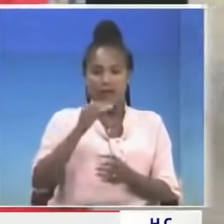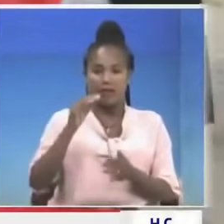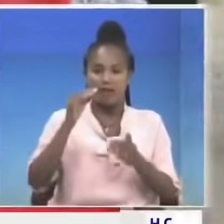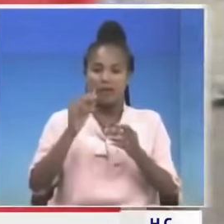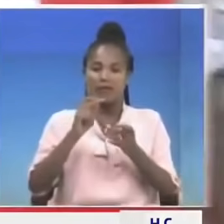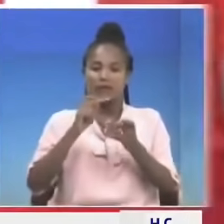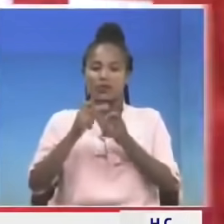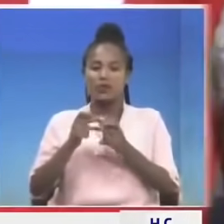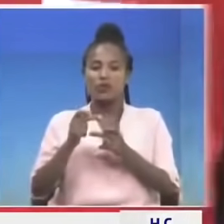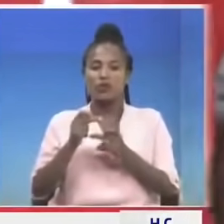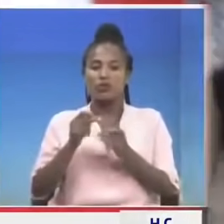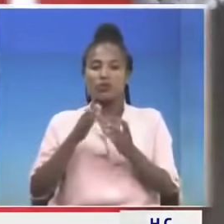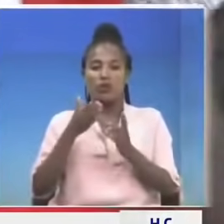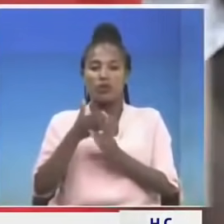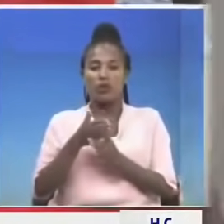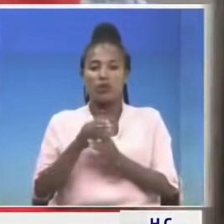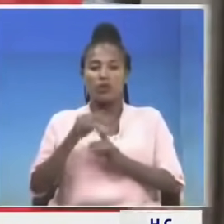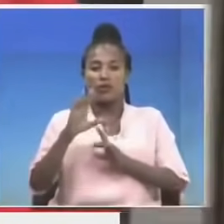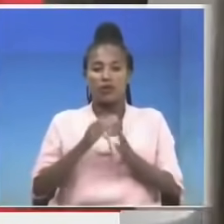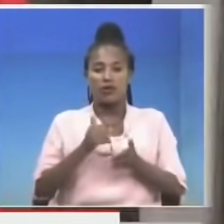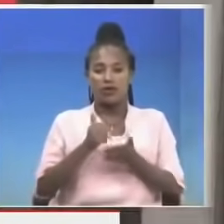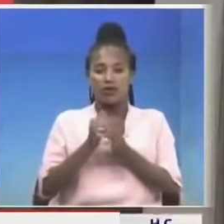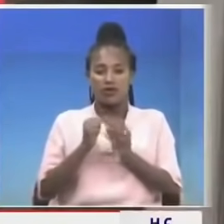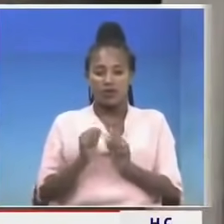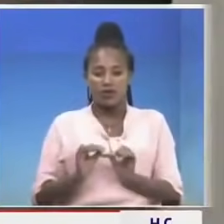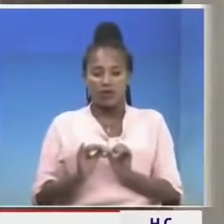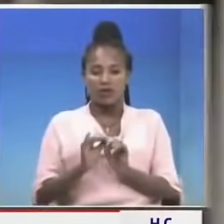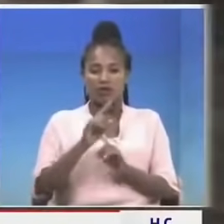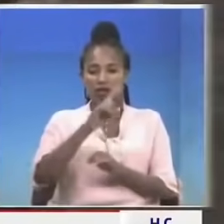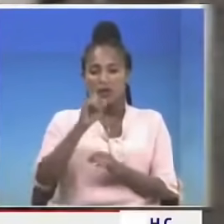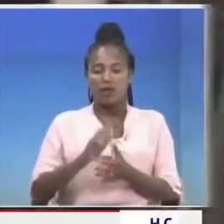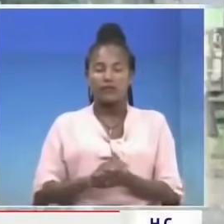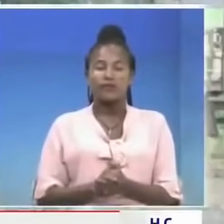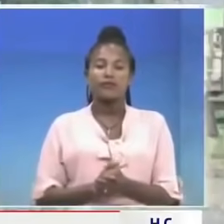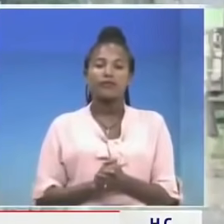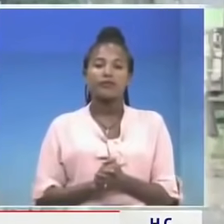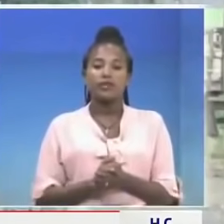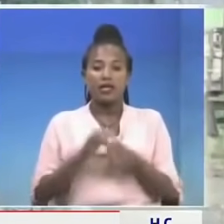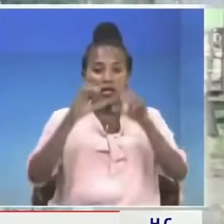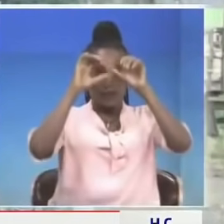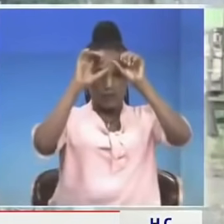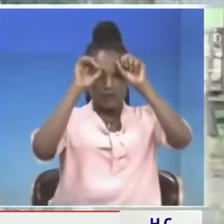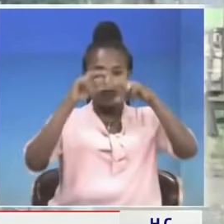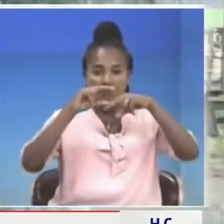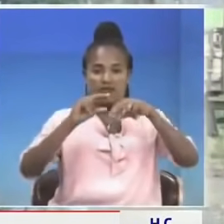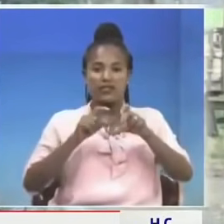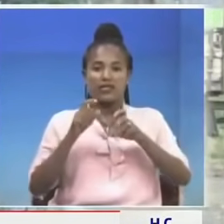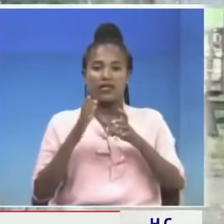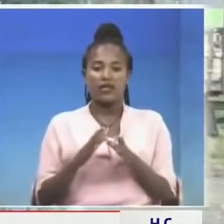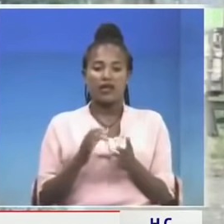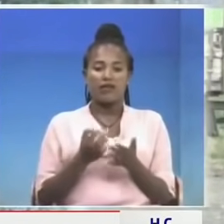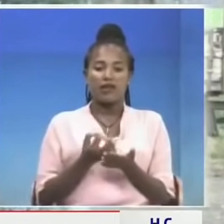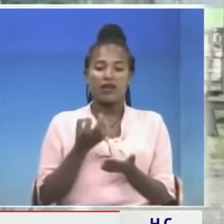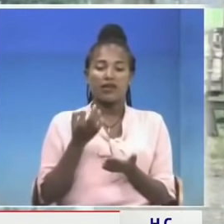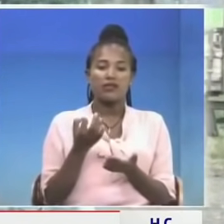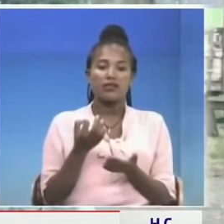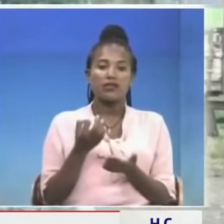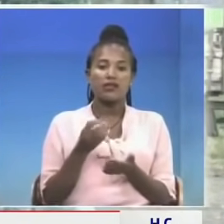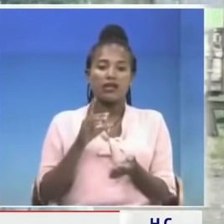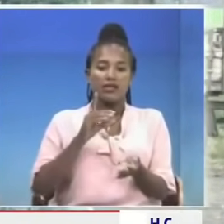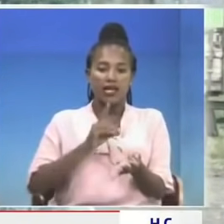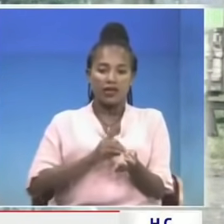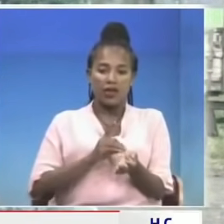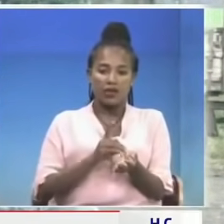አድራጎት ድርጅቶች በኩል የሚደረገው ድጋፍ ተጠናክሮ እንዲቀጥልም ጠይቀዋል። የፕሬዚዳንት ጽህፈት ቤት አስተዳደርና ፋይናንስ